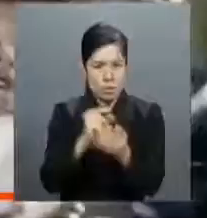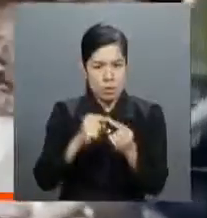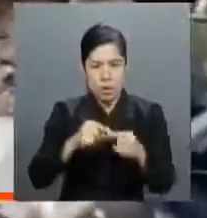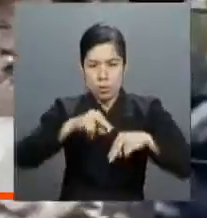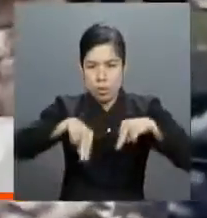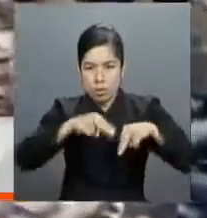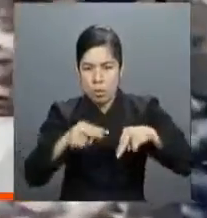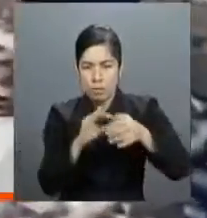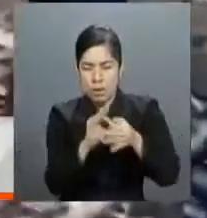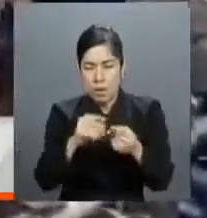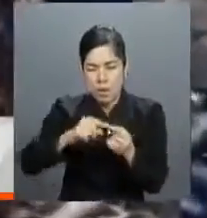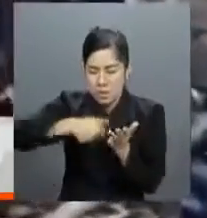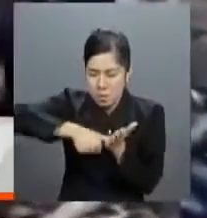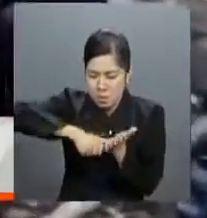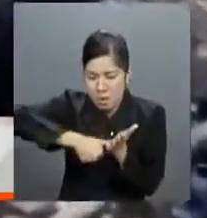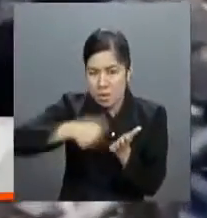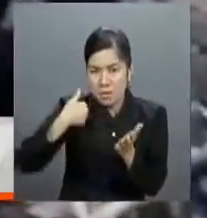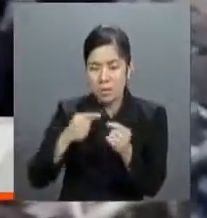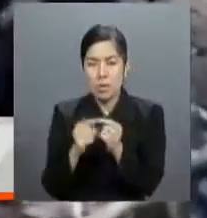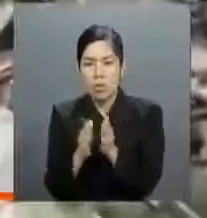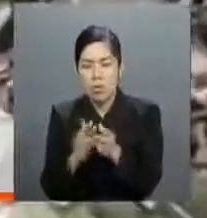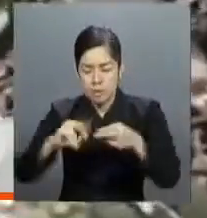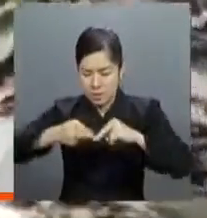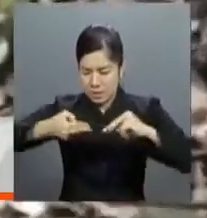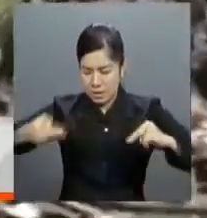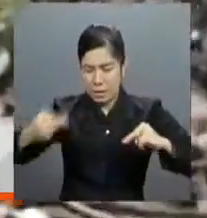และ DNA เพื่อนำไปเปรียบเทียบคดีอื่นๆ